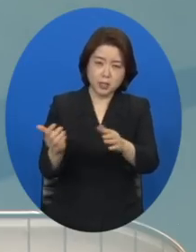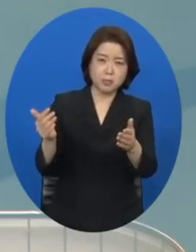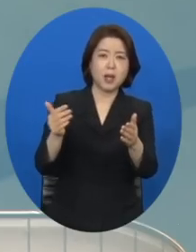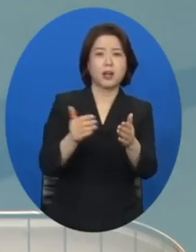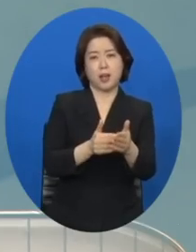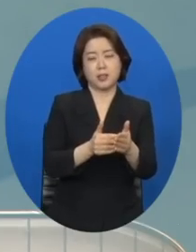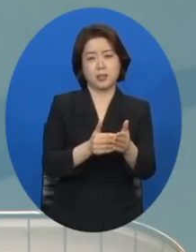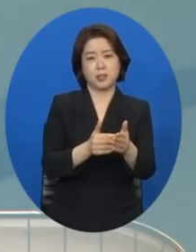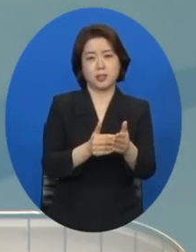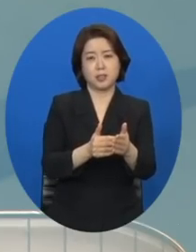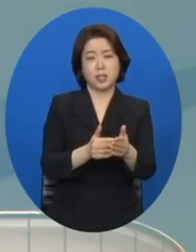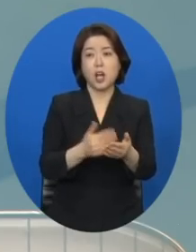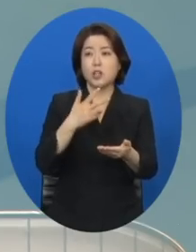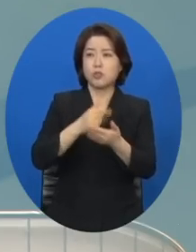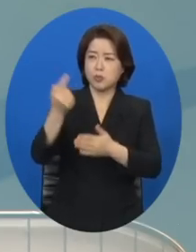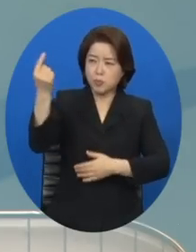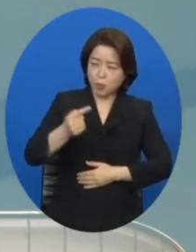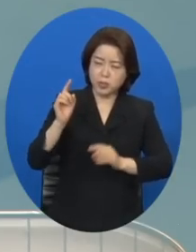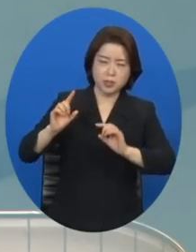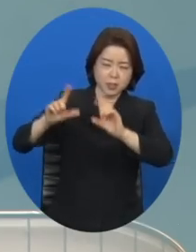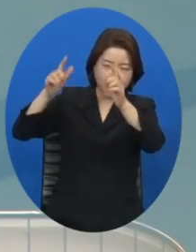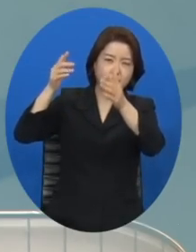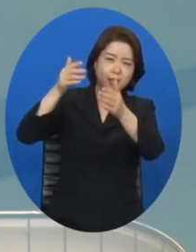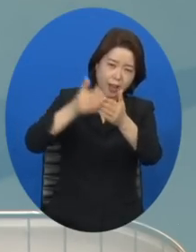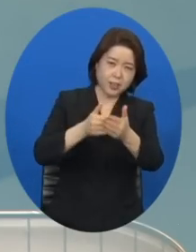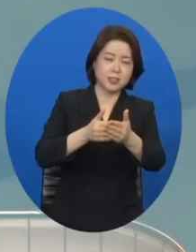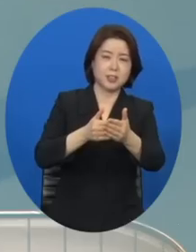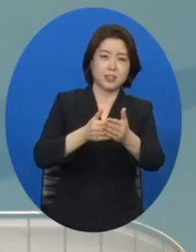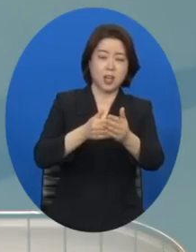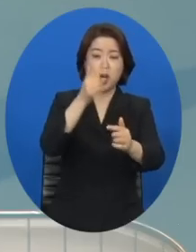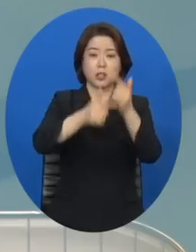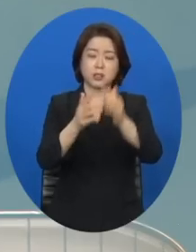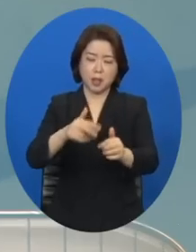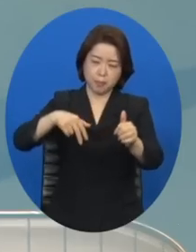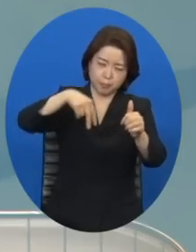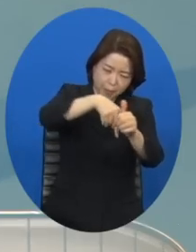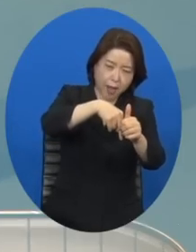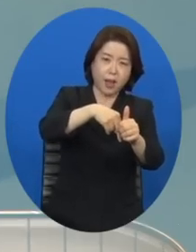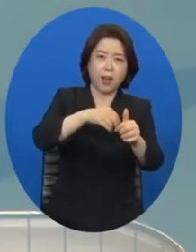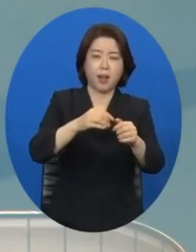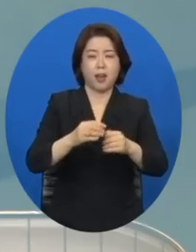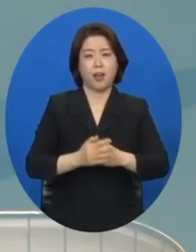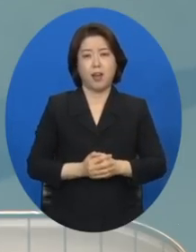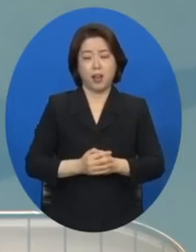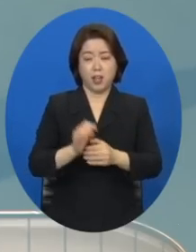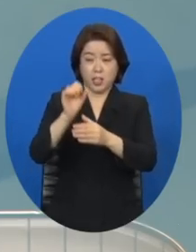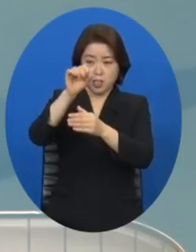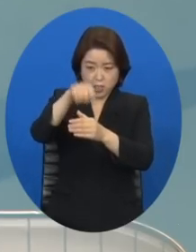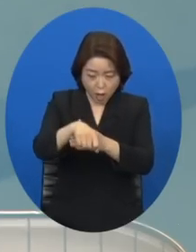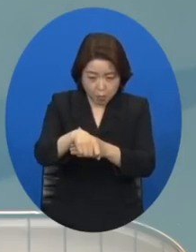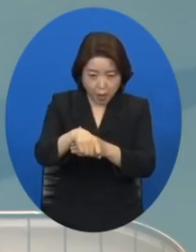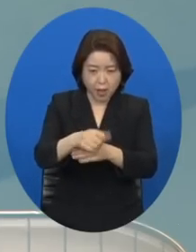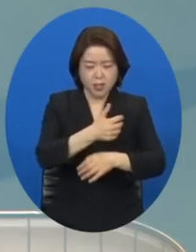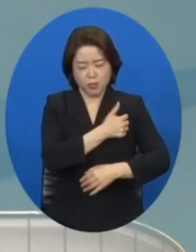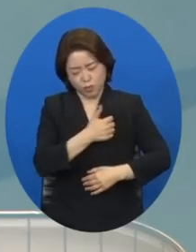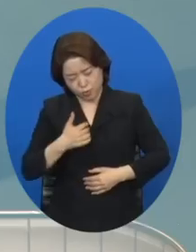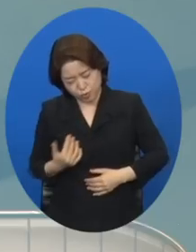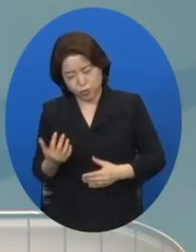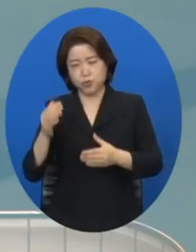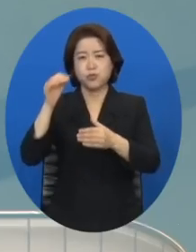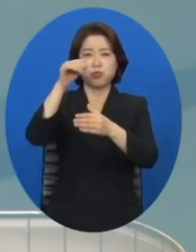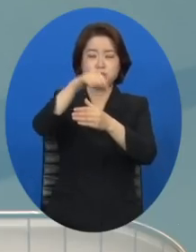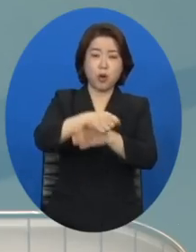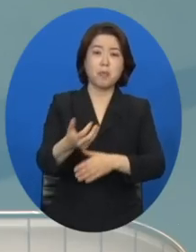끝까지 주님 오시는 그날까지 그 나무에 붙어 있어서 열매를 맺되 풍성히 열매를 맺는